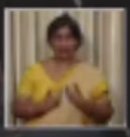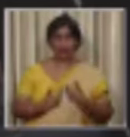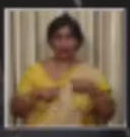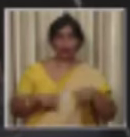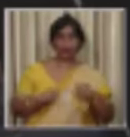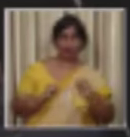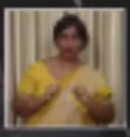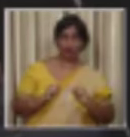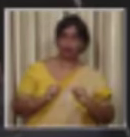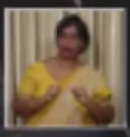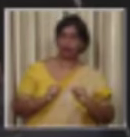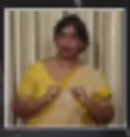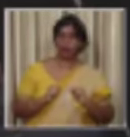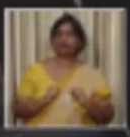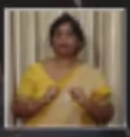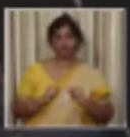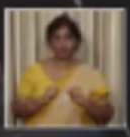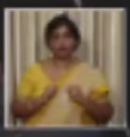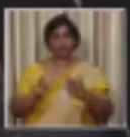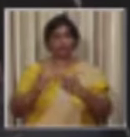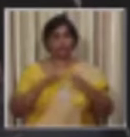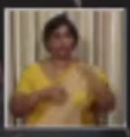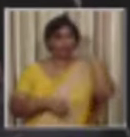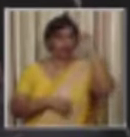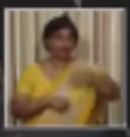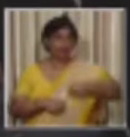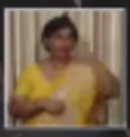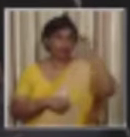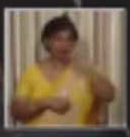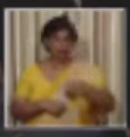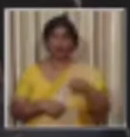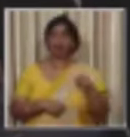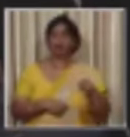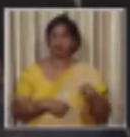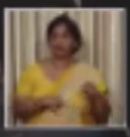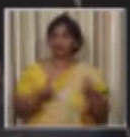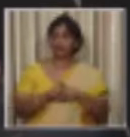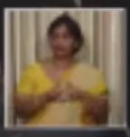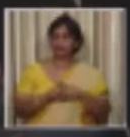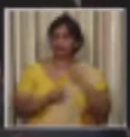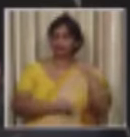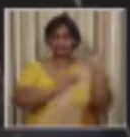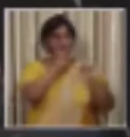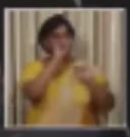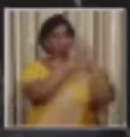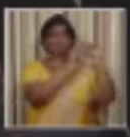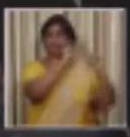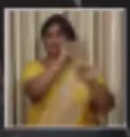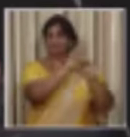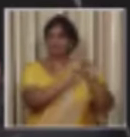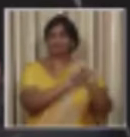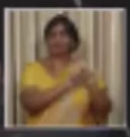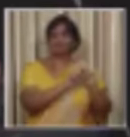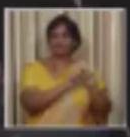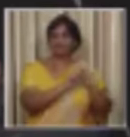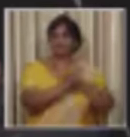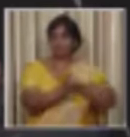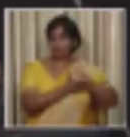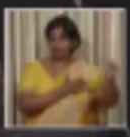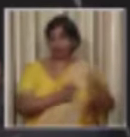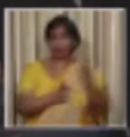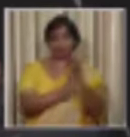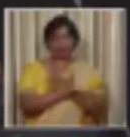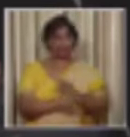කරන්නේ? විශාල සත්තු අලි වගේ සත්තුන්ට පවා ෂොට් එක දුන්නු මේ